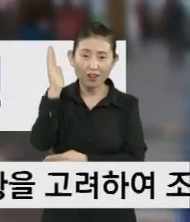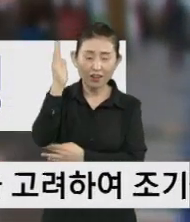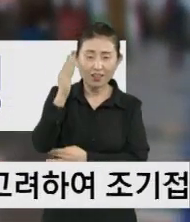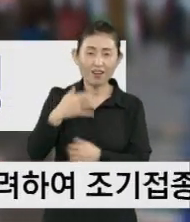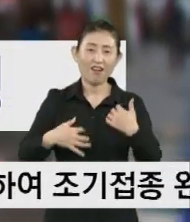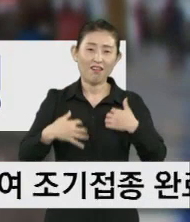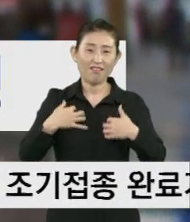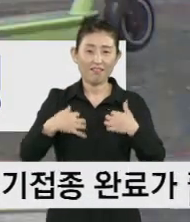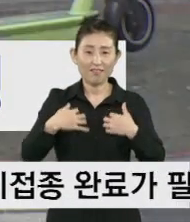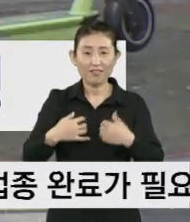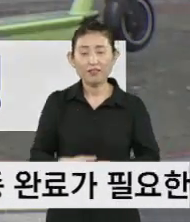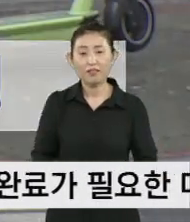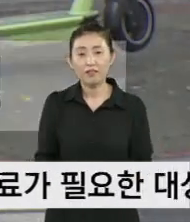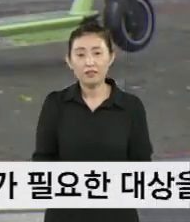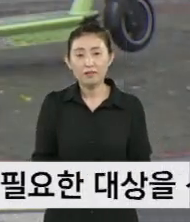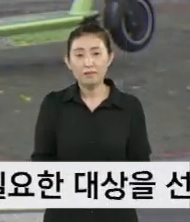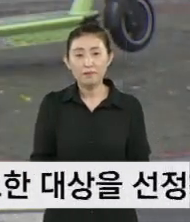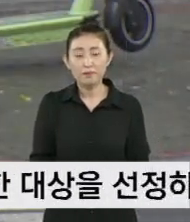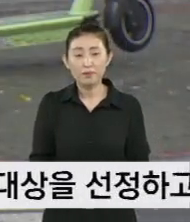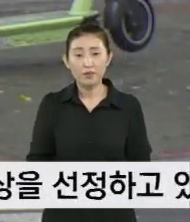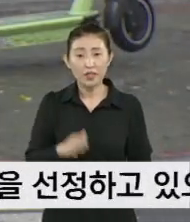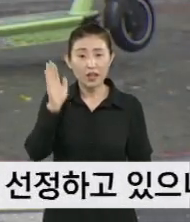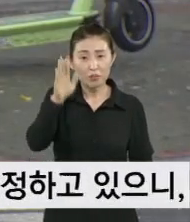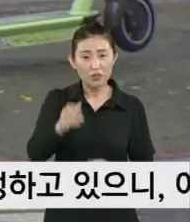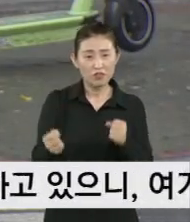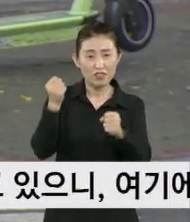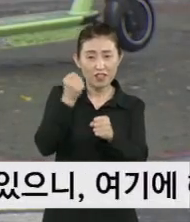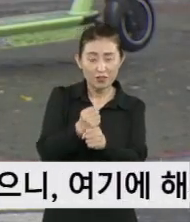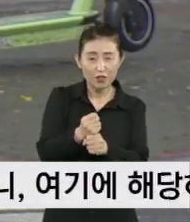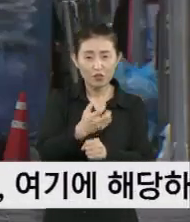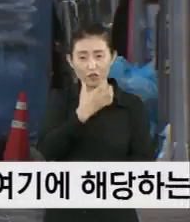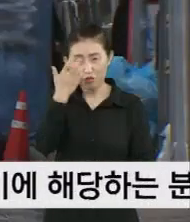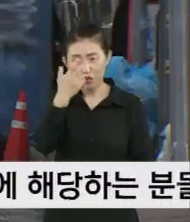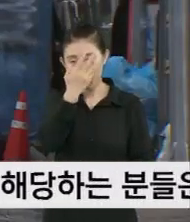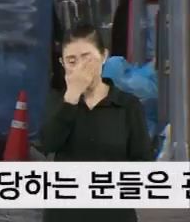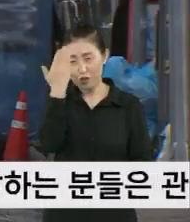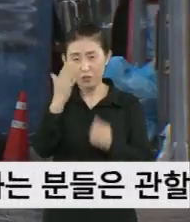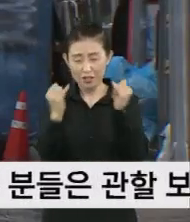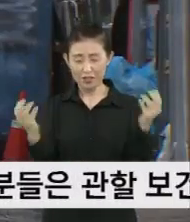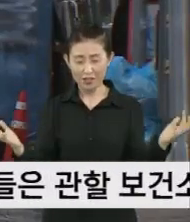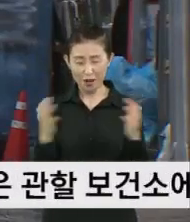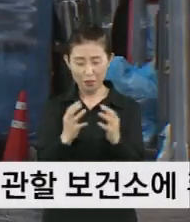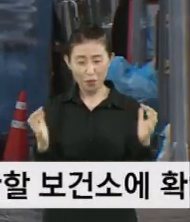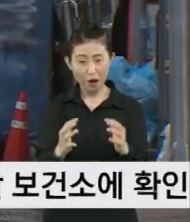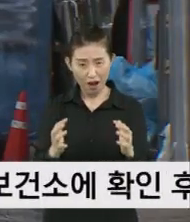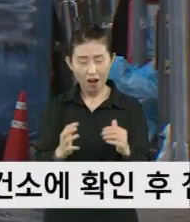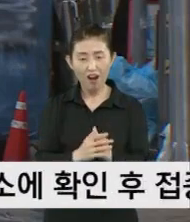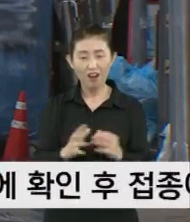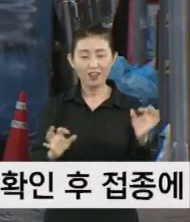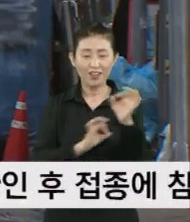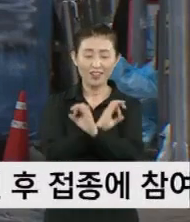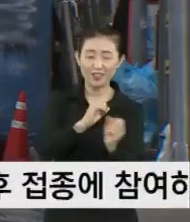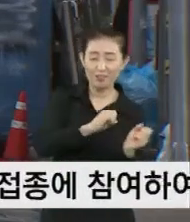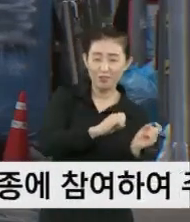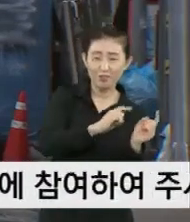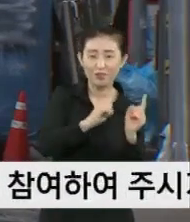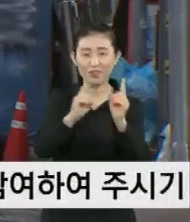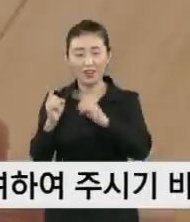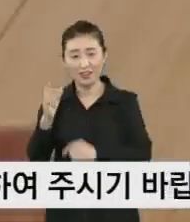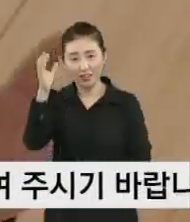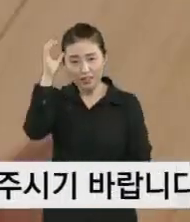반가움을 표합니다 앞으로 창업을 꿈꾸는 젊은 층이 많이 모여 지역경제가 되살아나기 를 기대하고